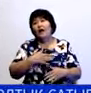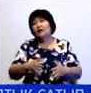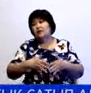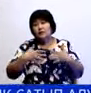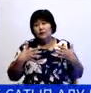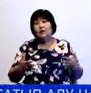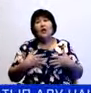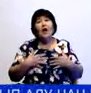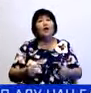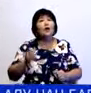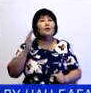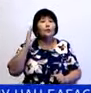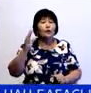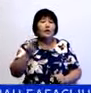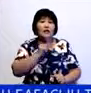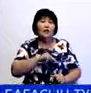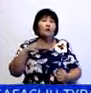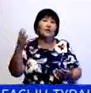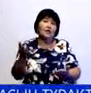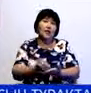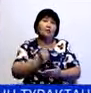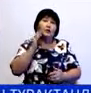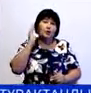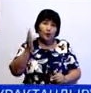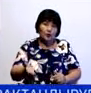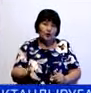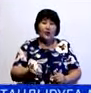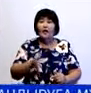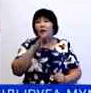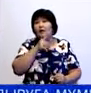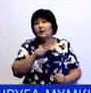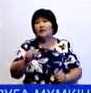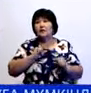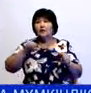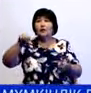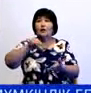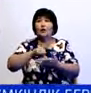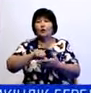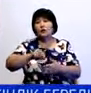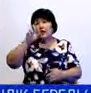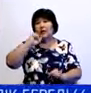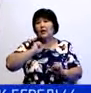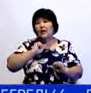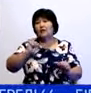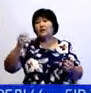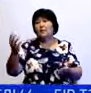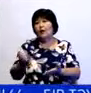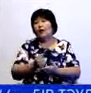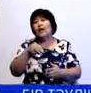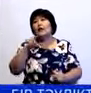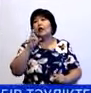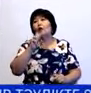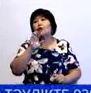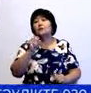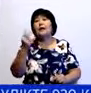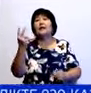шексіз. Аман болыңыздар. Еңбекте табысты болыңыздар. Сын сағатта ерлік көрсетіп, ел азаматын қорғап қалған Талғат